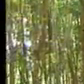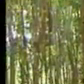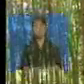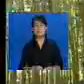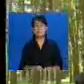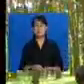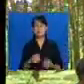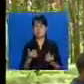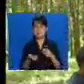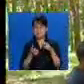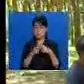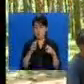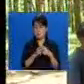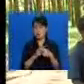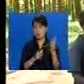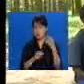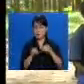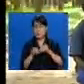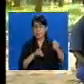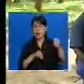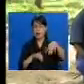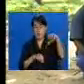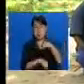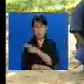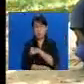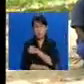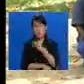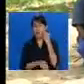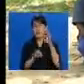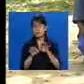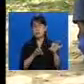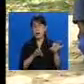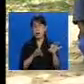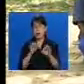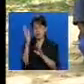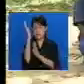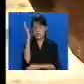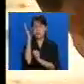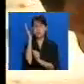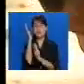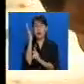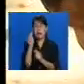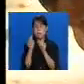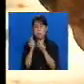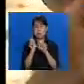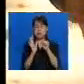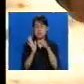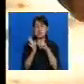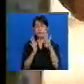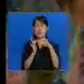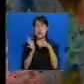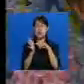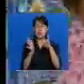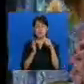สักด้วยระยะทางที่ห่างไกลจากโรงพยาบาลโดยบางพื้นที่ในอำเภอสะบ้าย้อยจังหวัดสงขลายังเคยเป็นพื้นที่สีแด